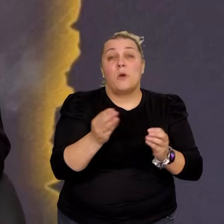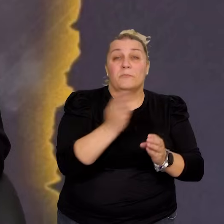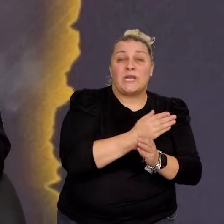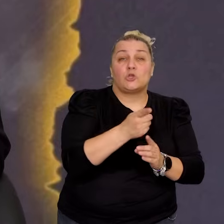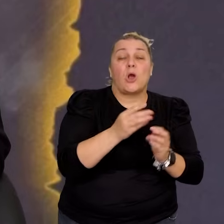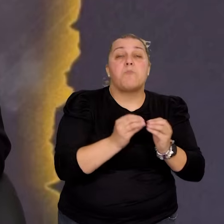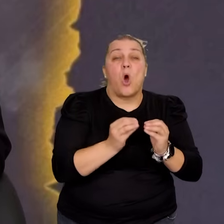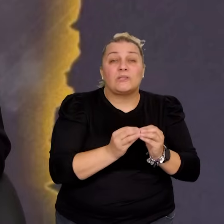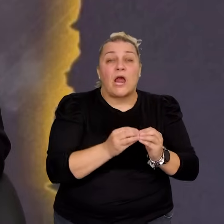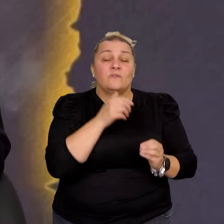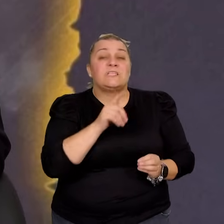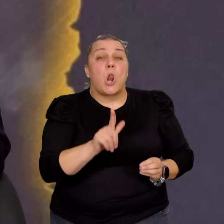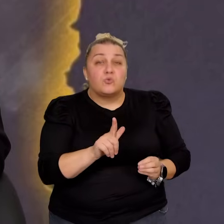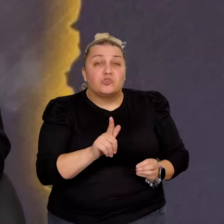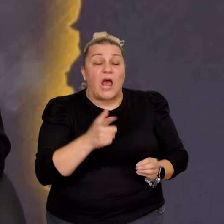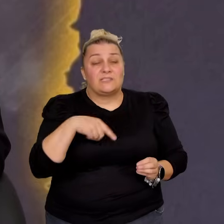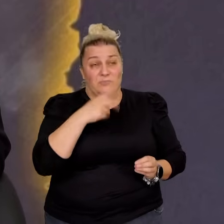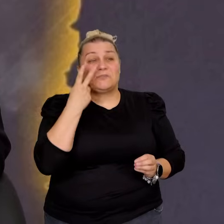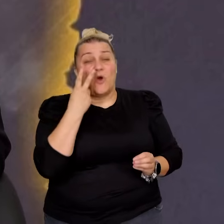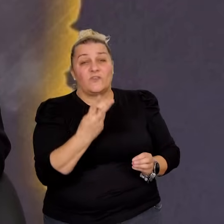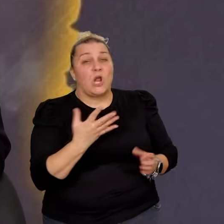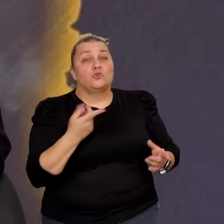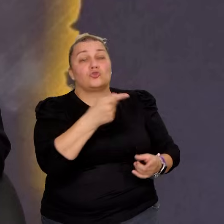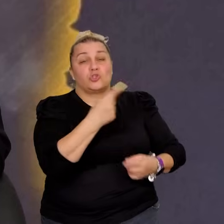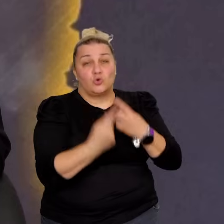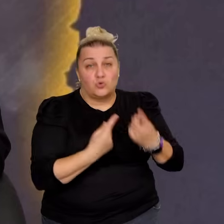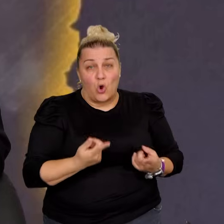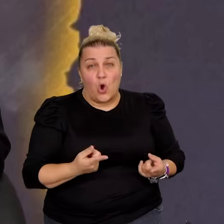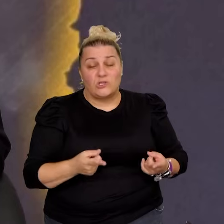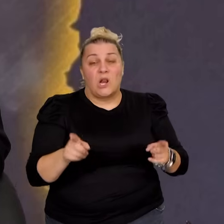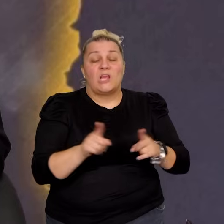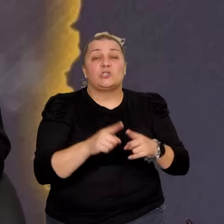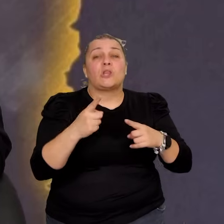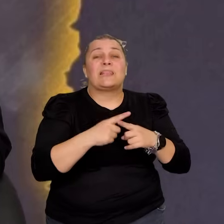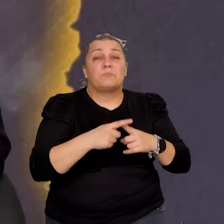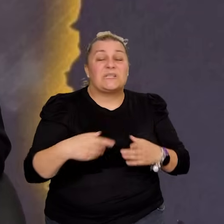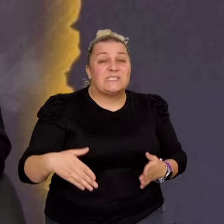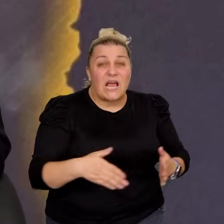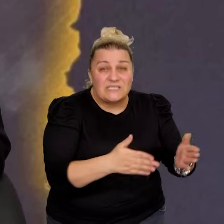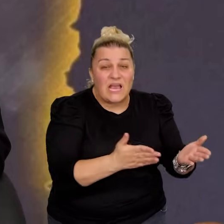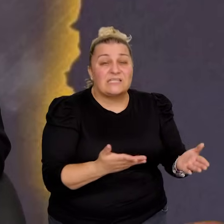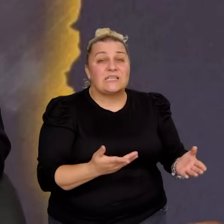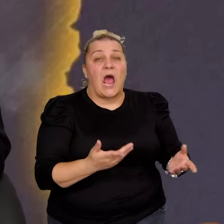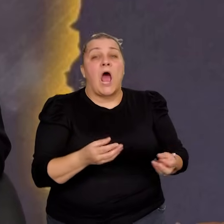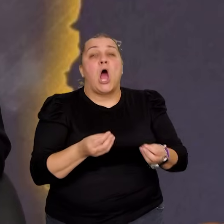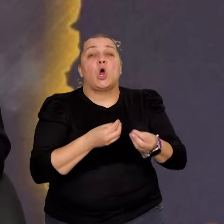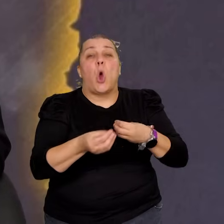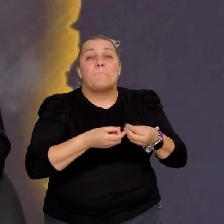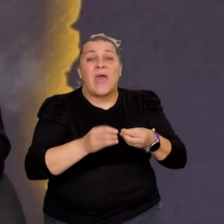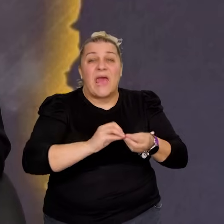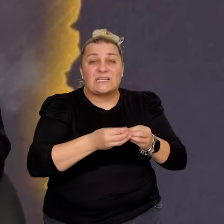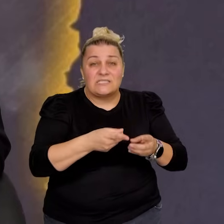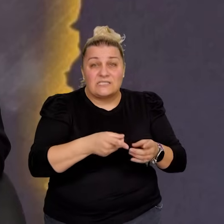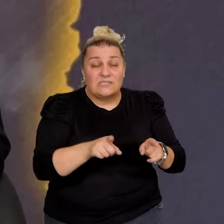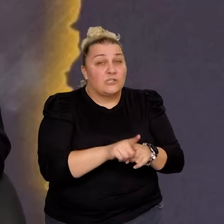pa Lužac, vidjeli smo šta se dogodilo u Borovu na Trpinjskoj cesti, šta se dogodilo u Komercu, tako